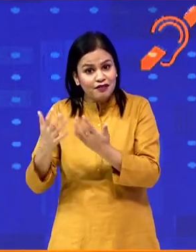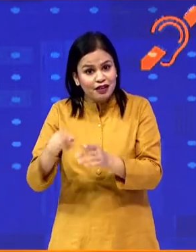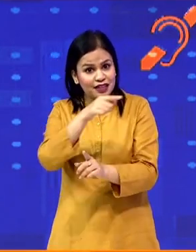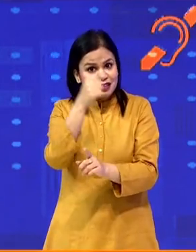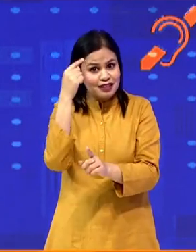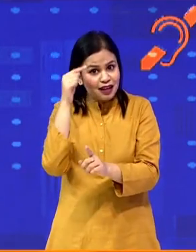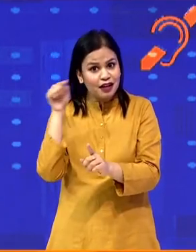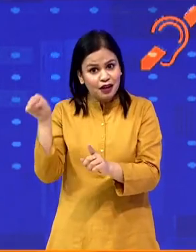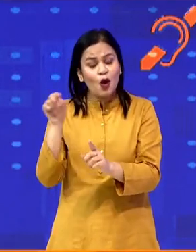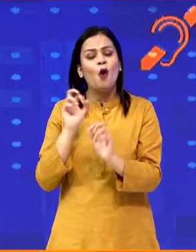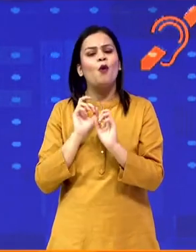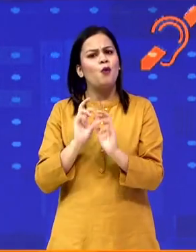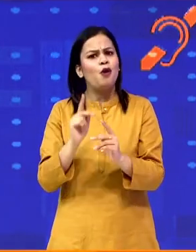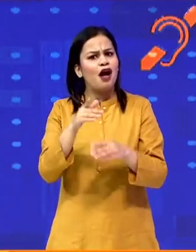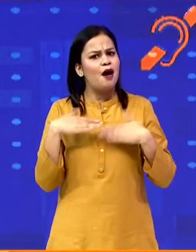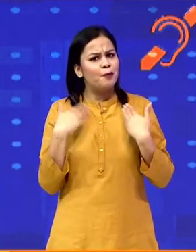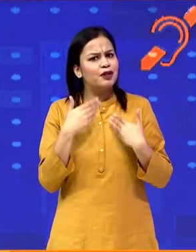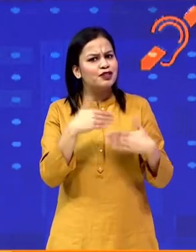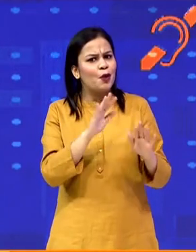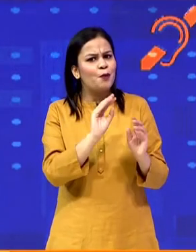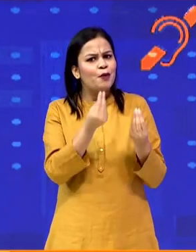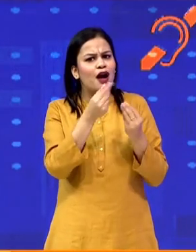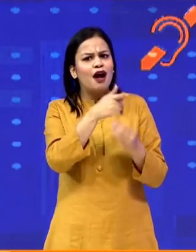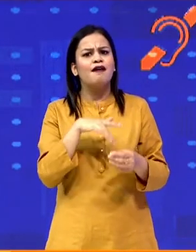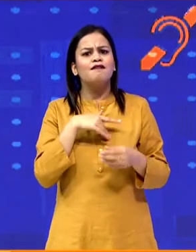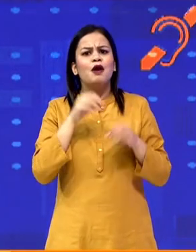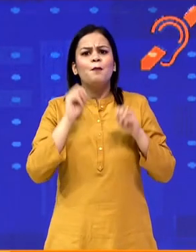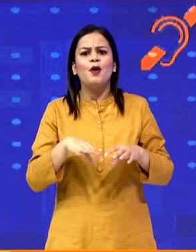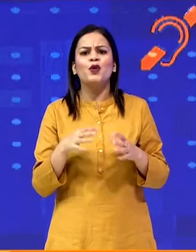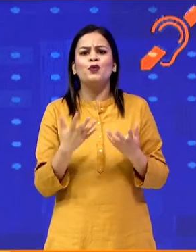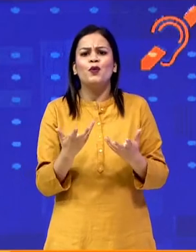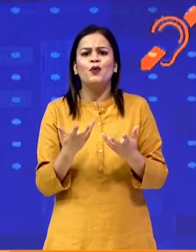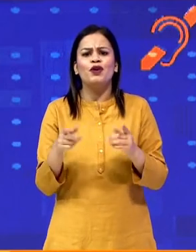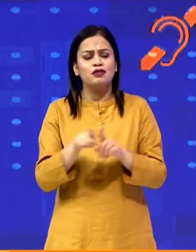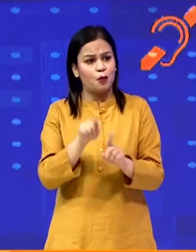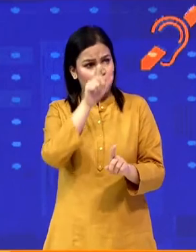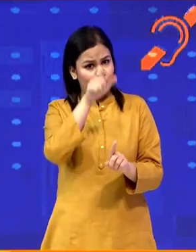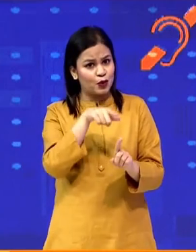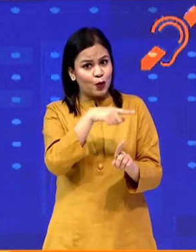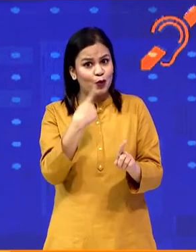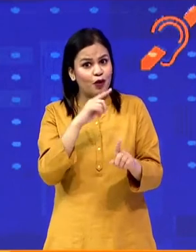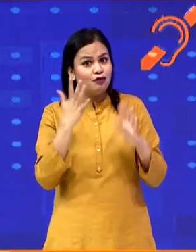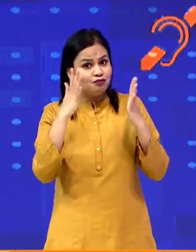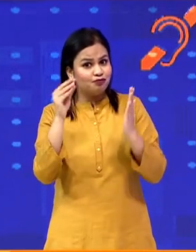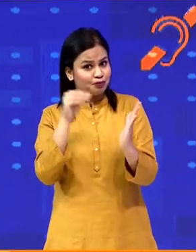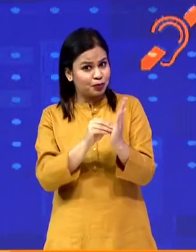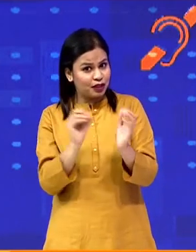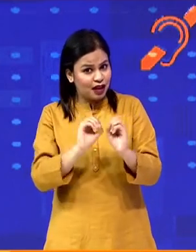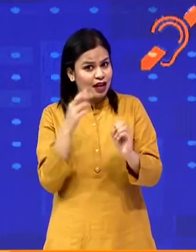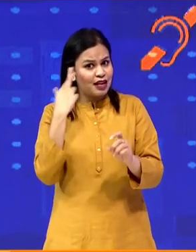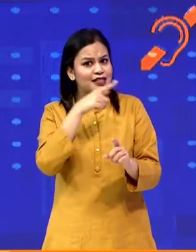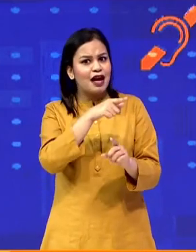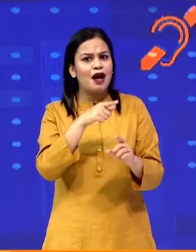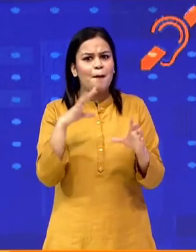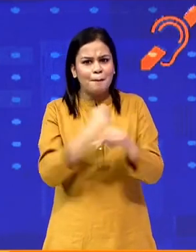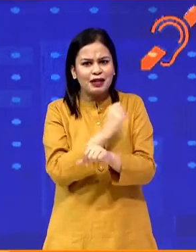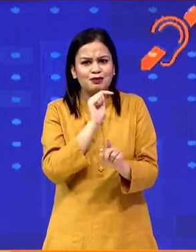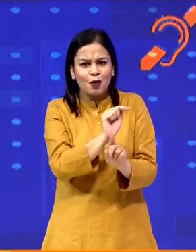उनको बहुत खुश होना चाहिए फिर उनको जिला है की मोदी ने उनकी तारीफ क्यों नहीं की उनको तो खुश होना चाहिए